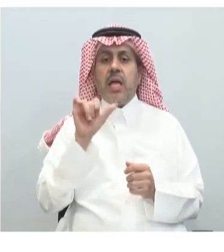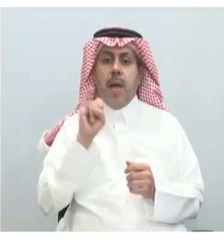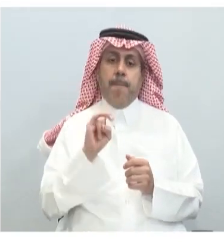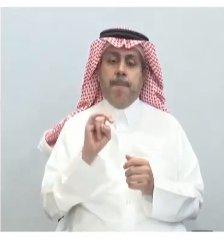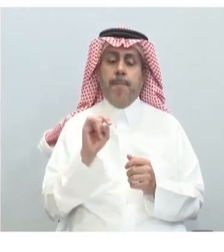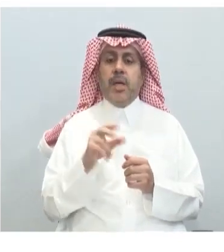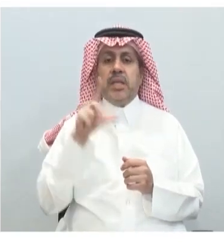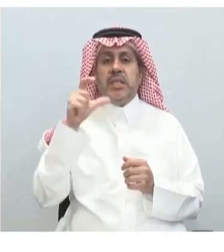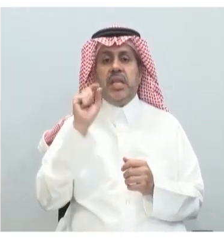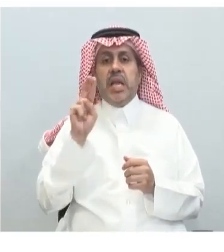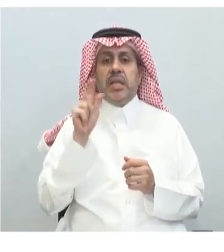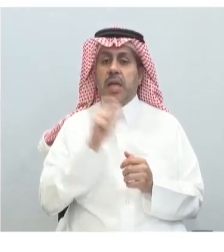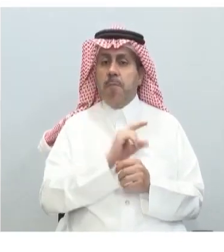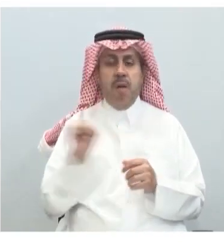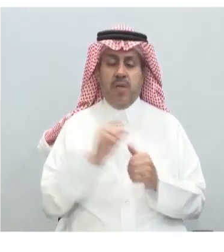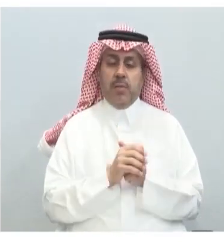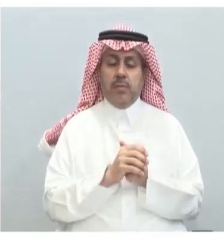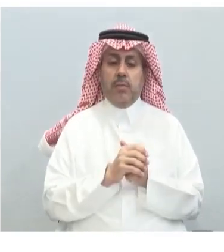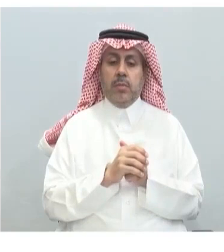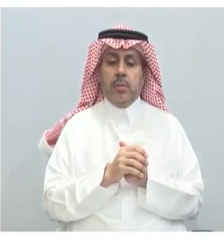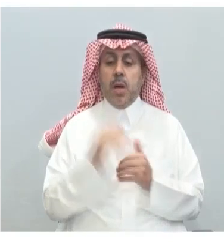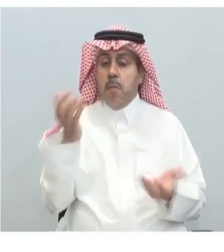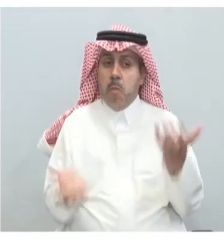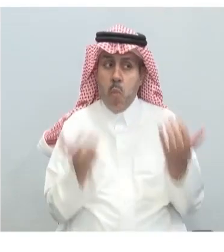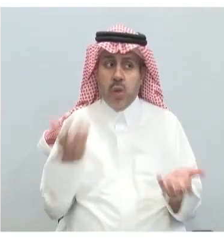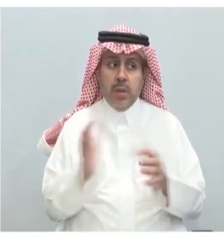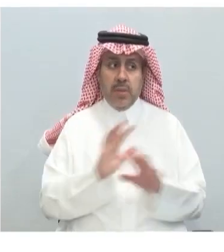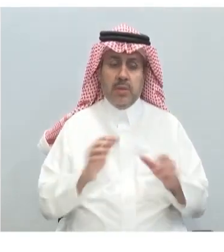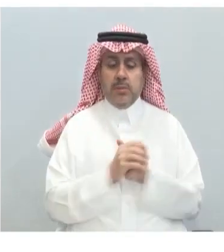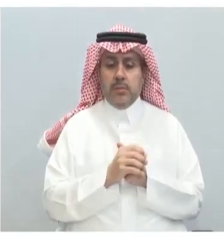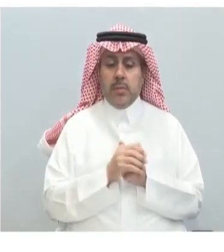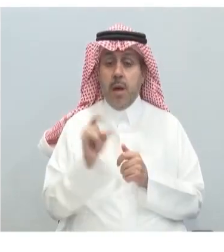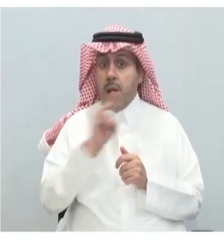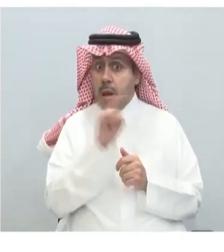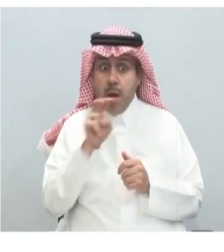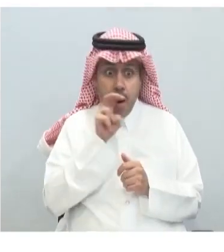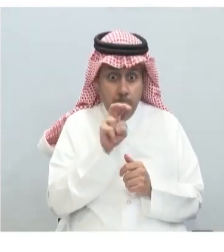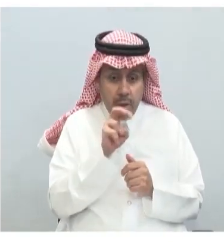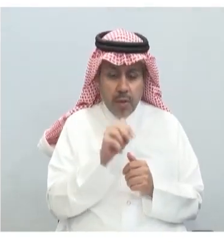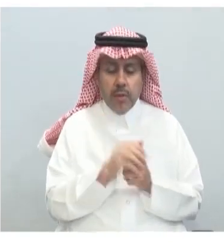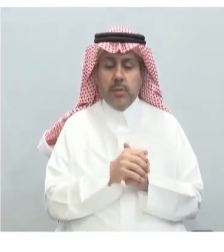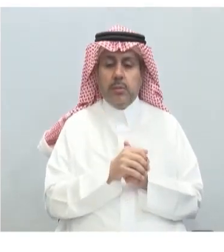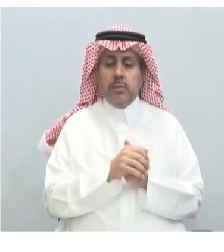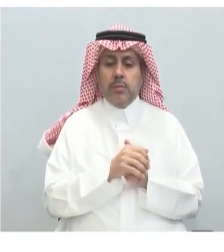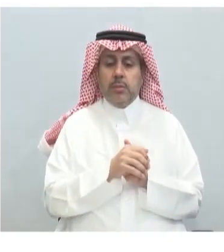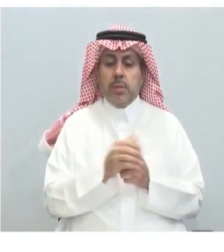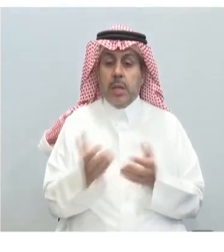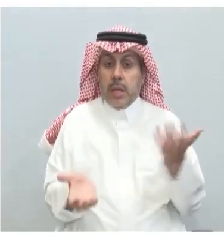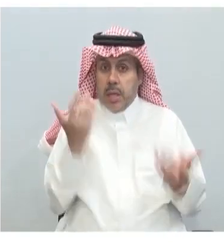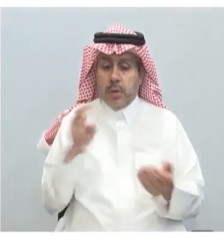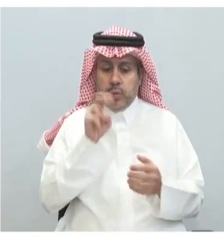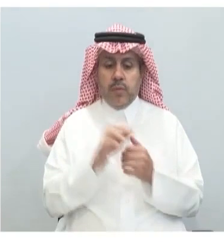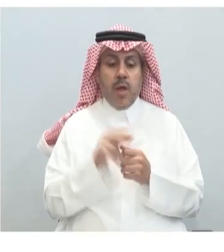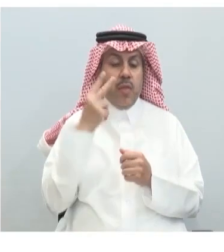قيم الدلتا اتش فهو يريدها فقط عادلات اذا لا نبحث عن قيم الدلتا اتش لنرى الان المعادله